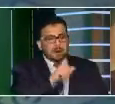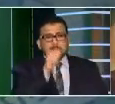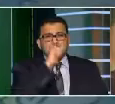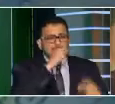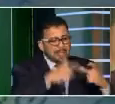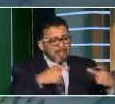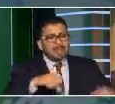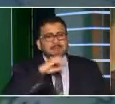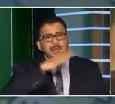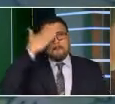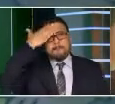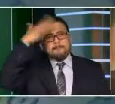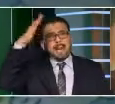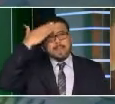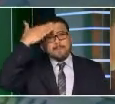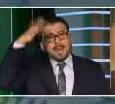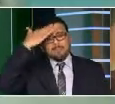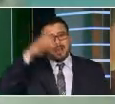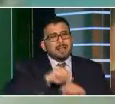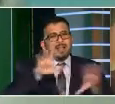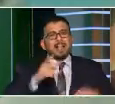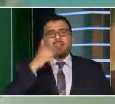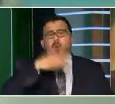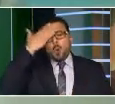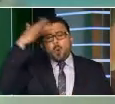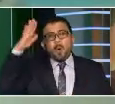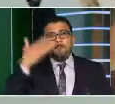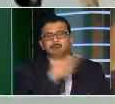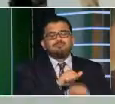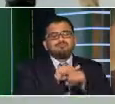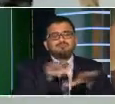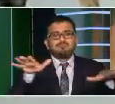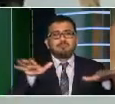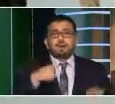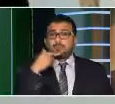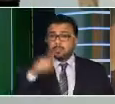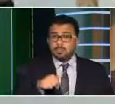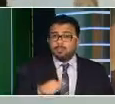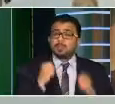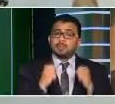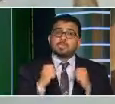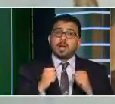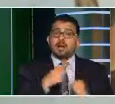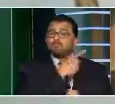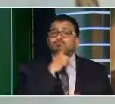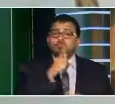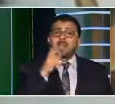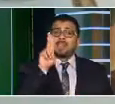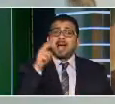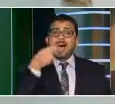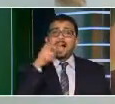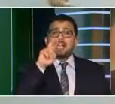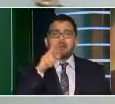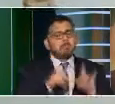ما أسفر عن انتشار الأمراض والأوبئة كحمى الضنك وغيرها. تتفاقم معاناة أبناء تعز مع استمرار